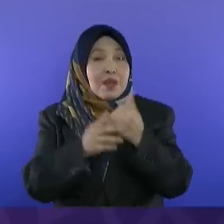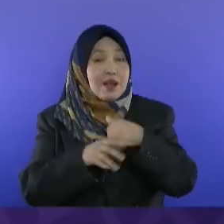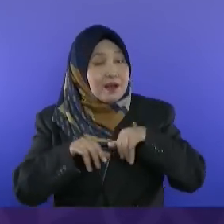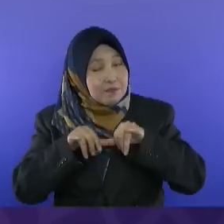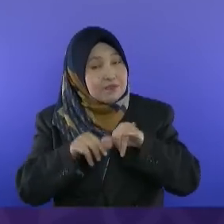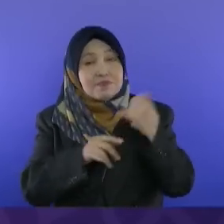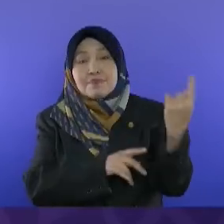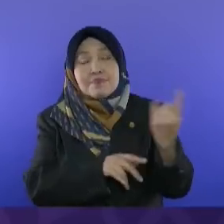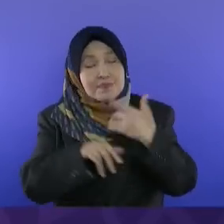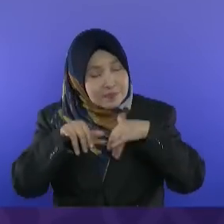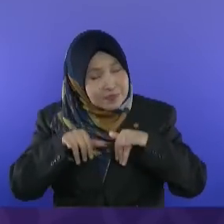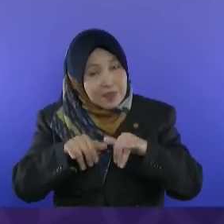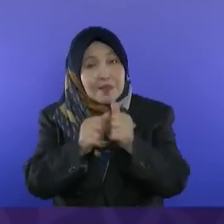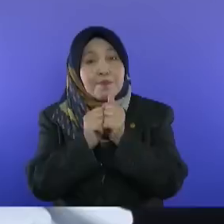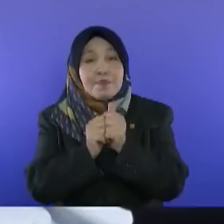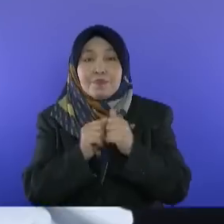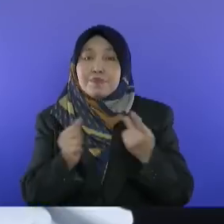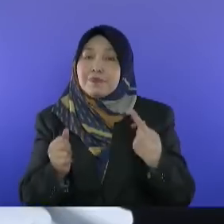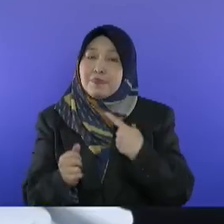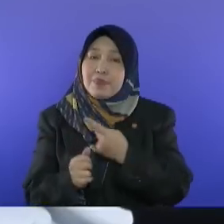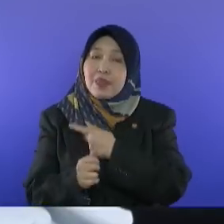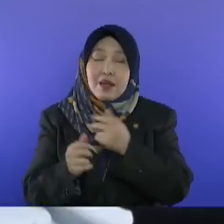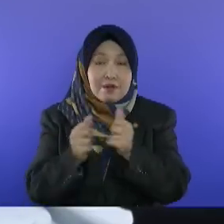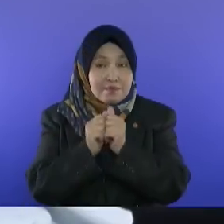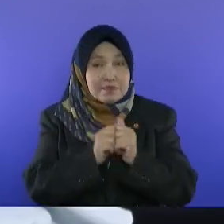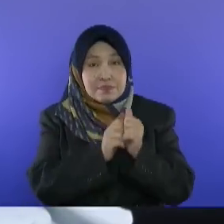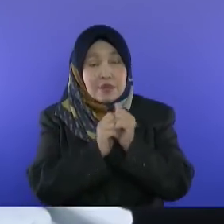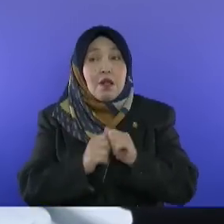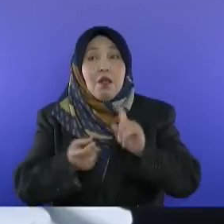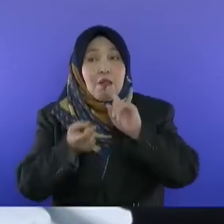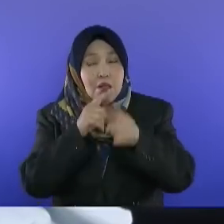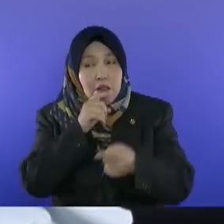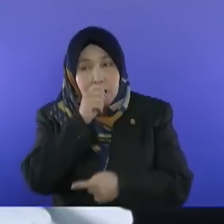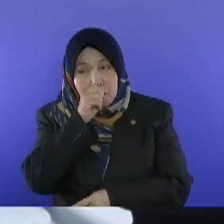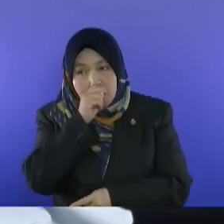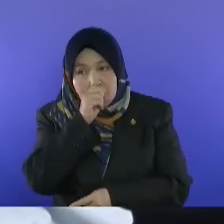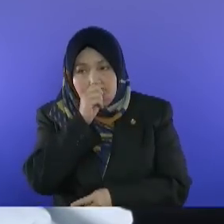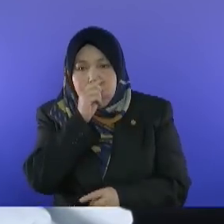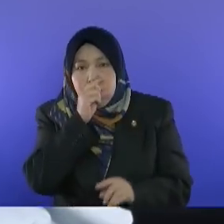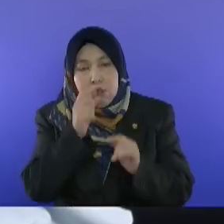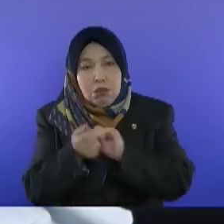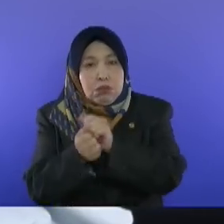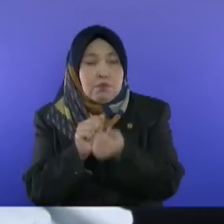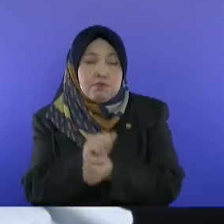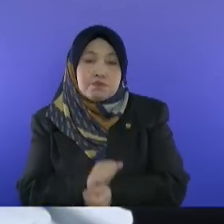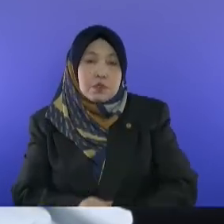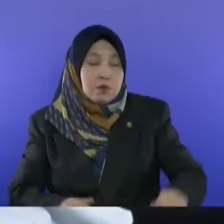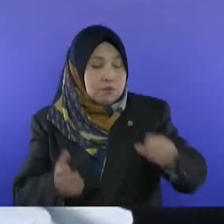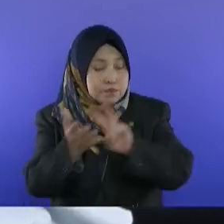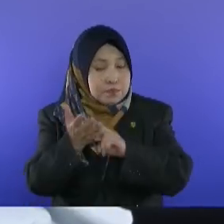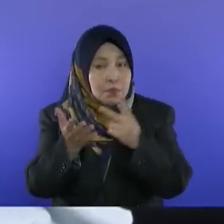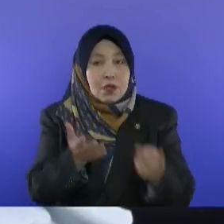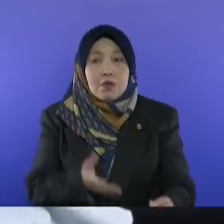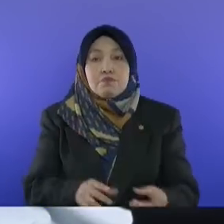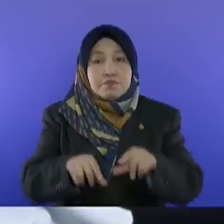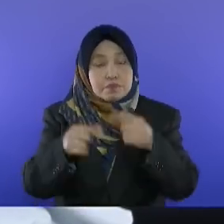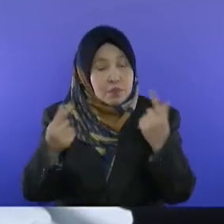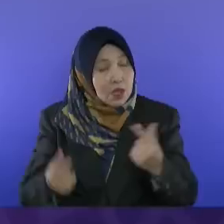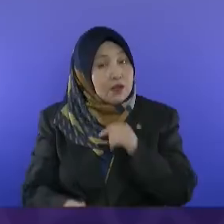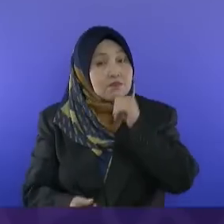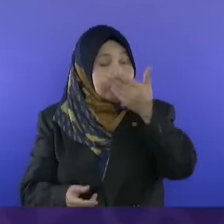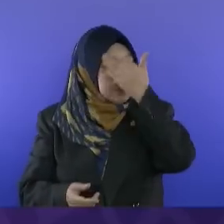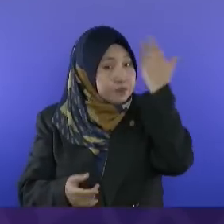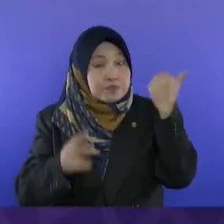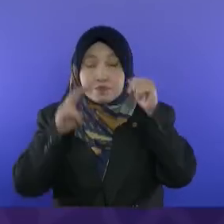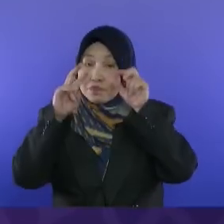sudah Istiqomah bersama-sama dengan kita bersama dengan mushaf Alquran semata-mata untuk tadabur Alquran dan juga tak lupa pada penonton